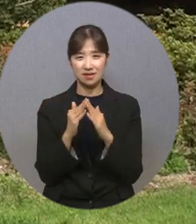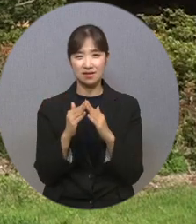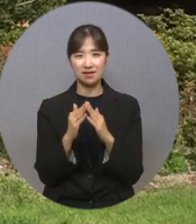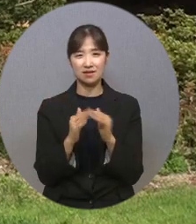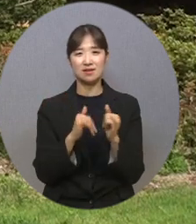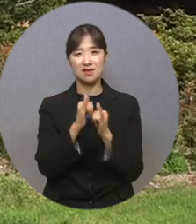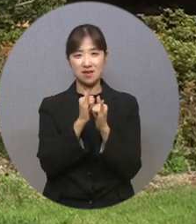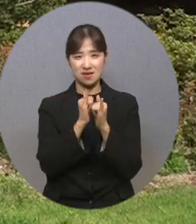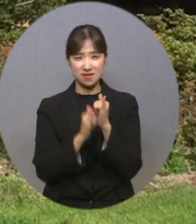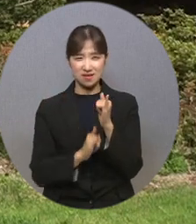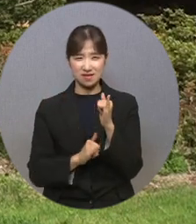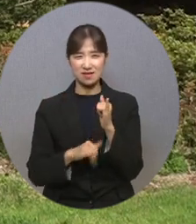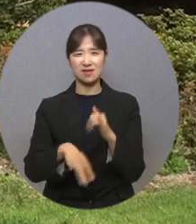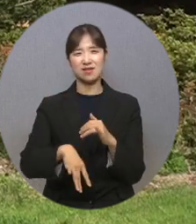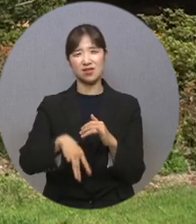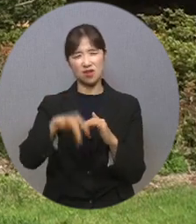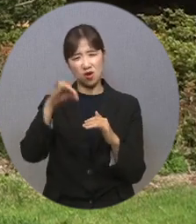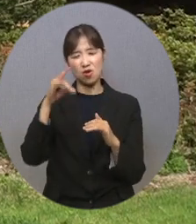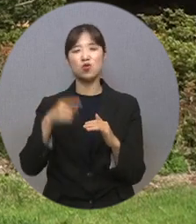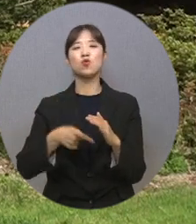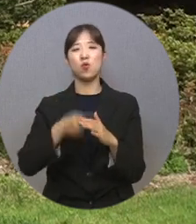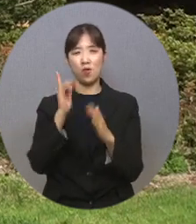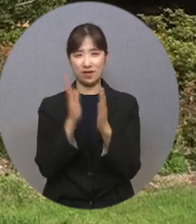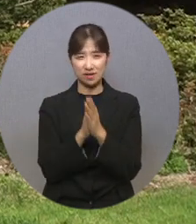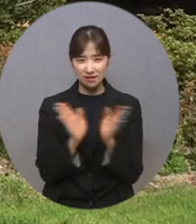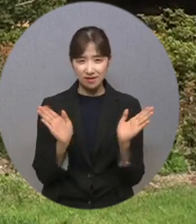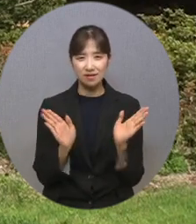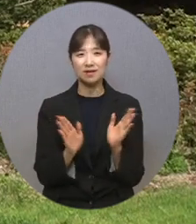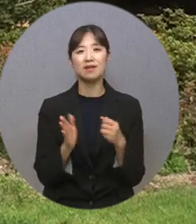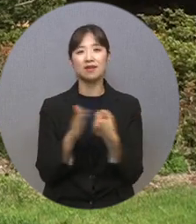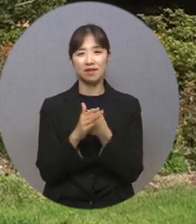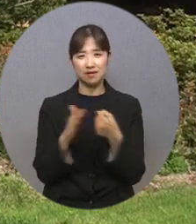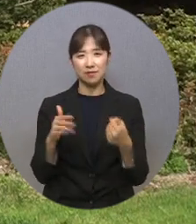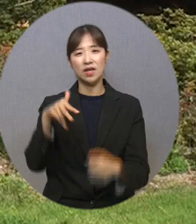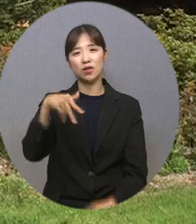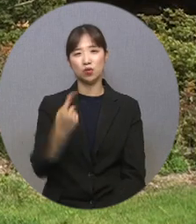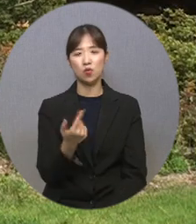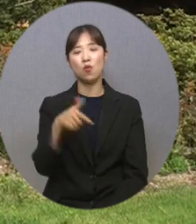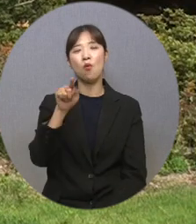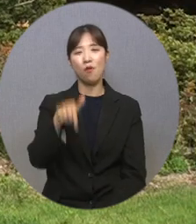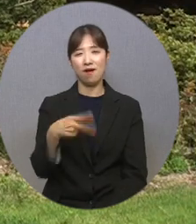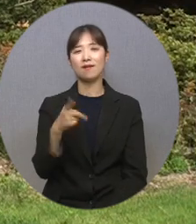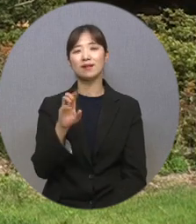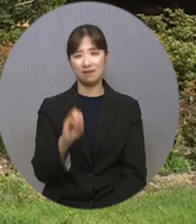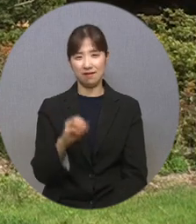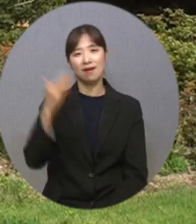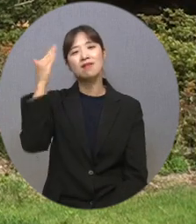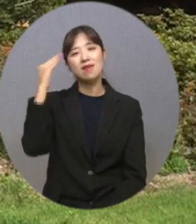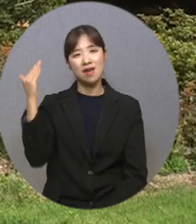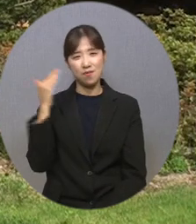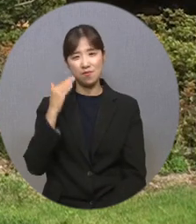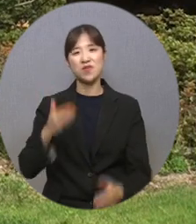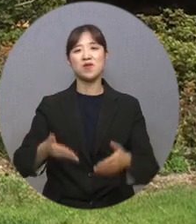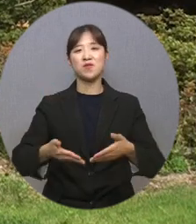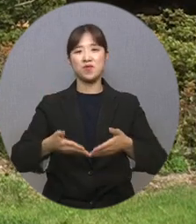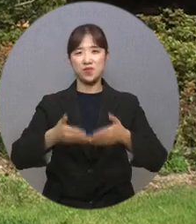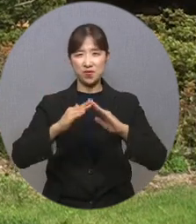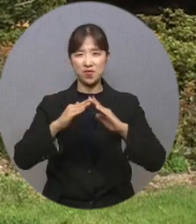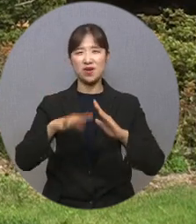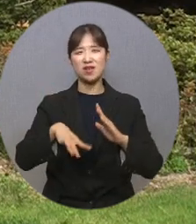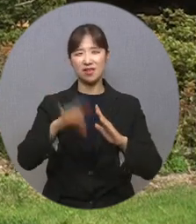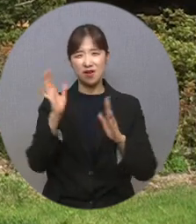역사적으로 첫 조각을 했습니다. 그래서 조각당. 대한민국이 건국이 되면서 첫